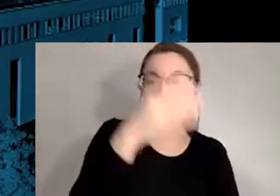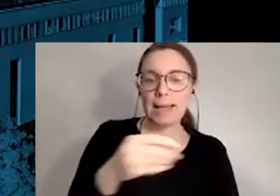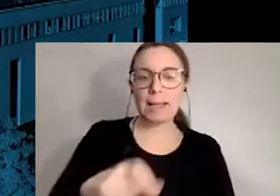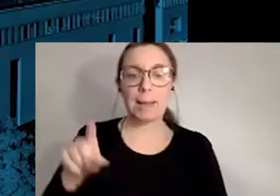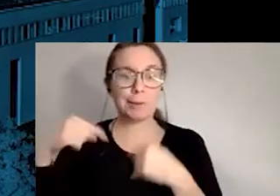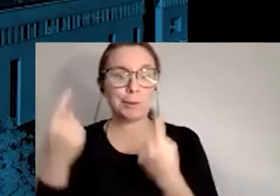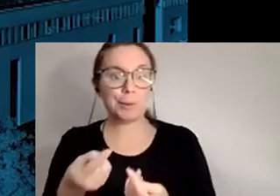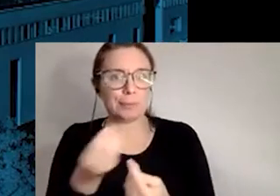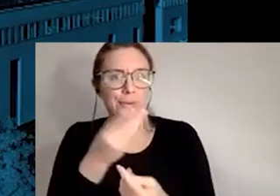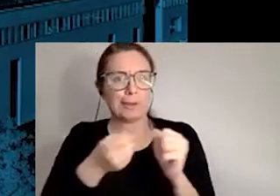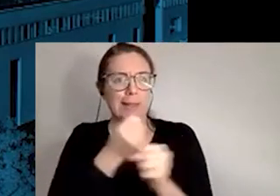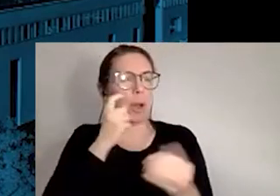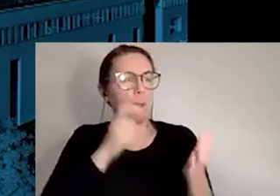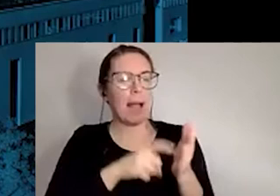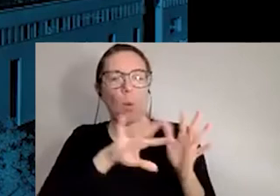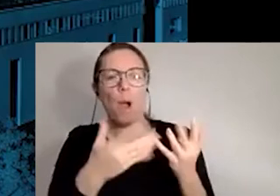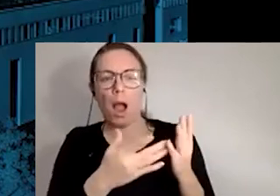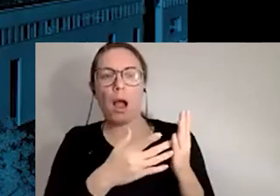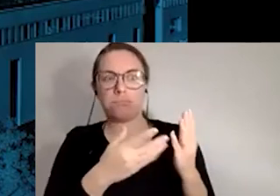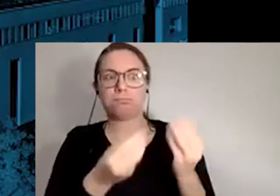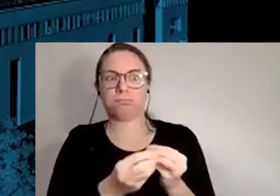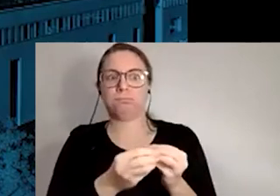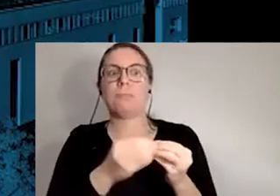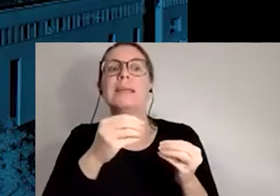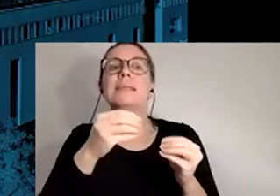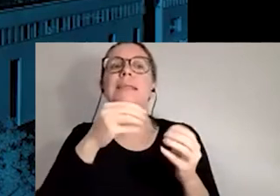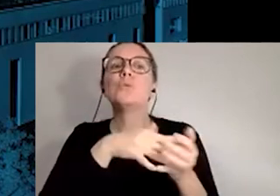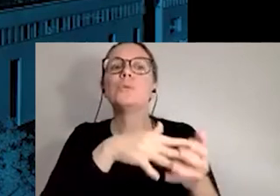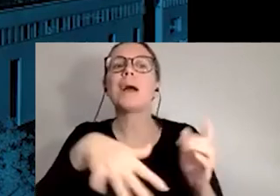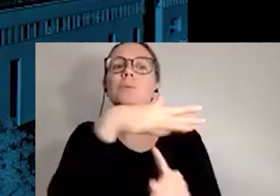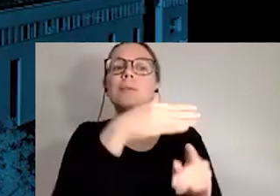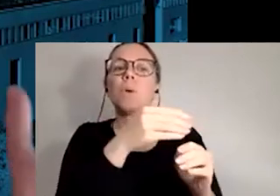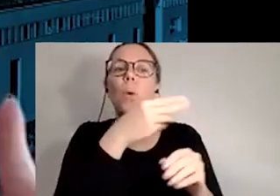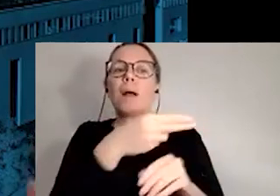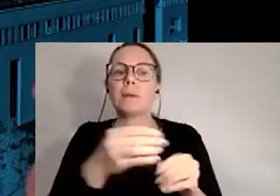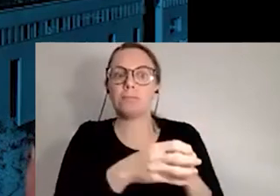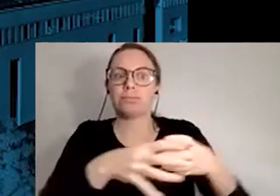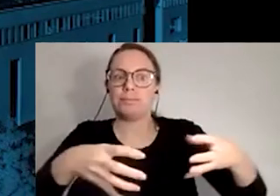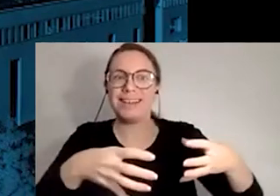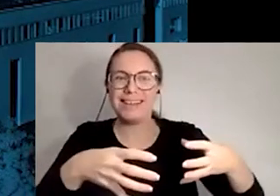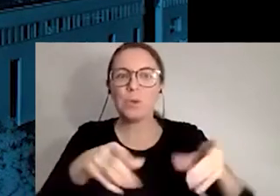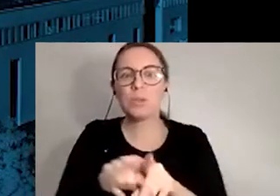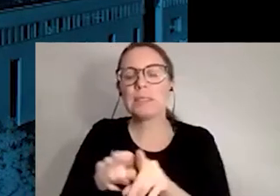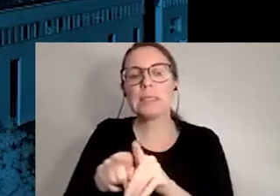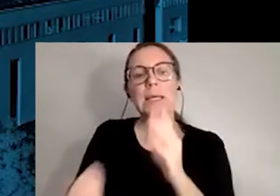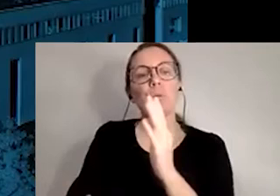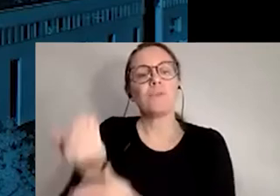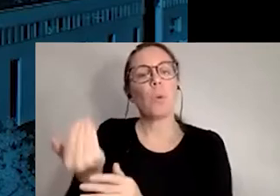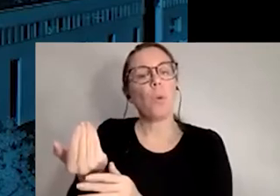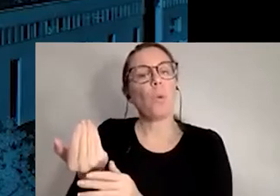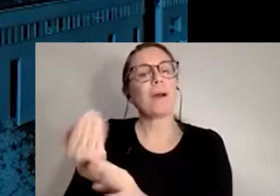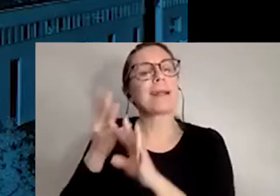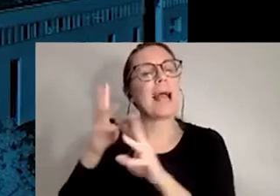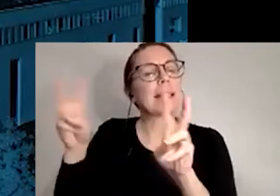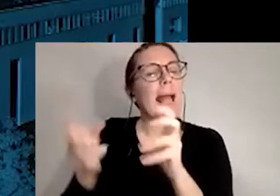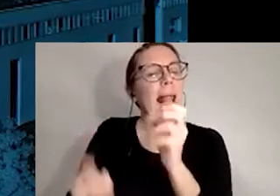années une nette croissance des étudiants en situation de handicap et l'émergence, entre guillemets, de nouvelles clientèles. J'insiste pas